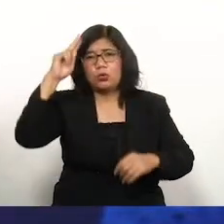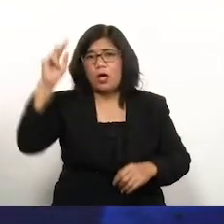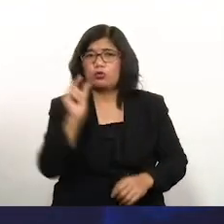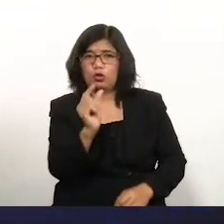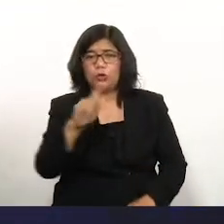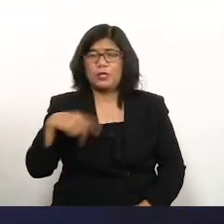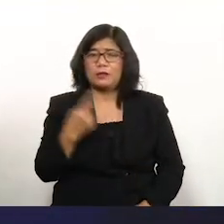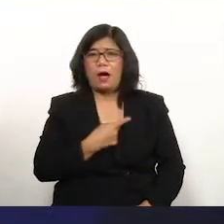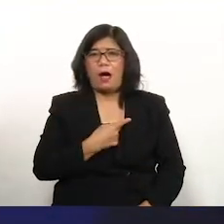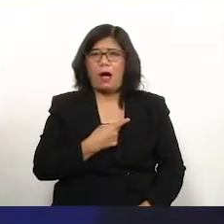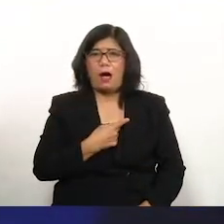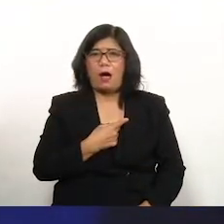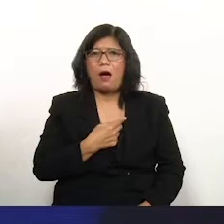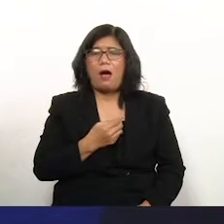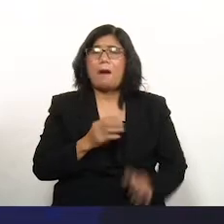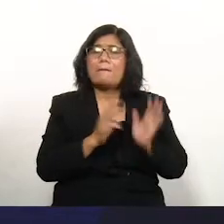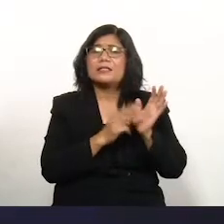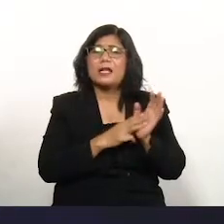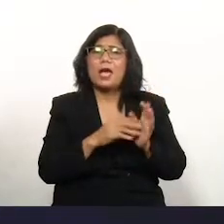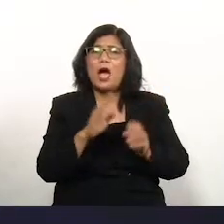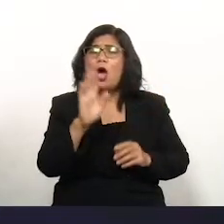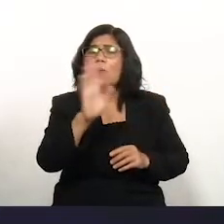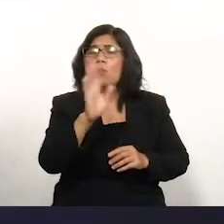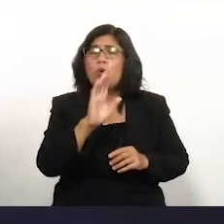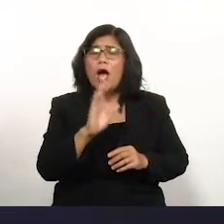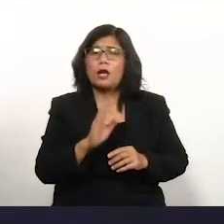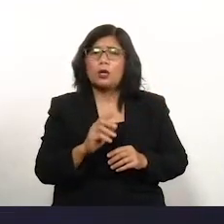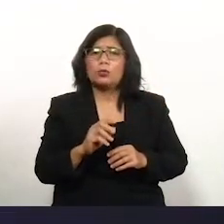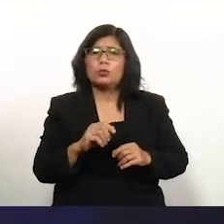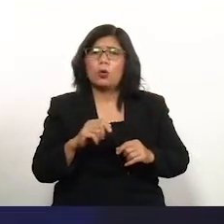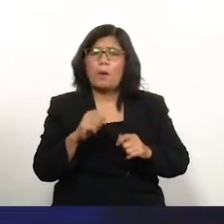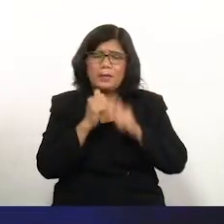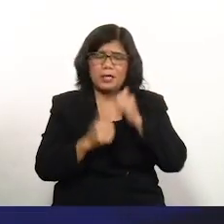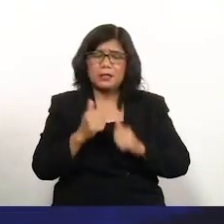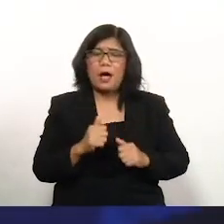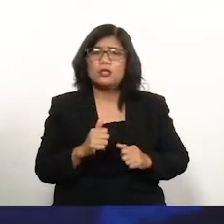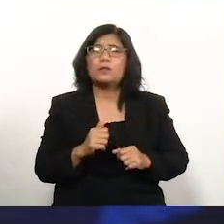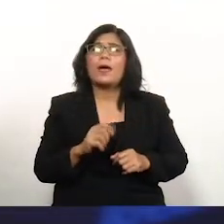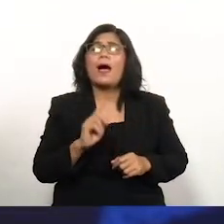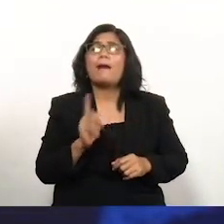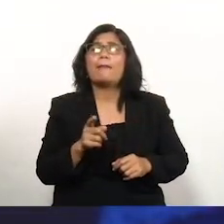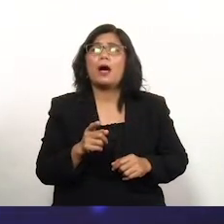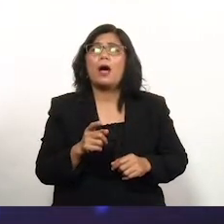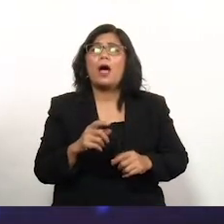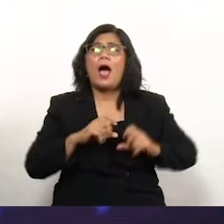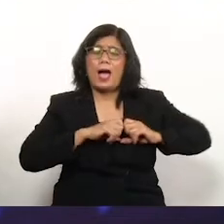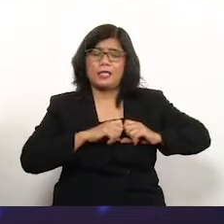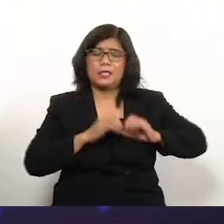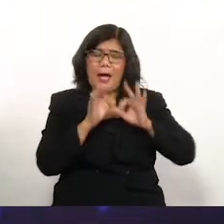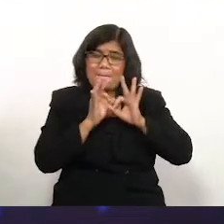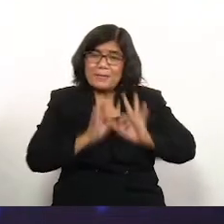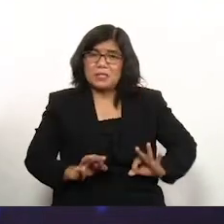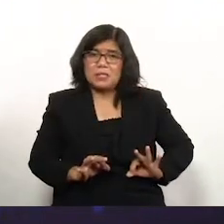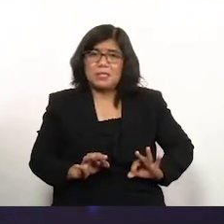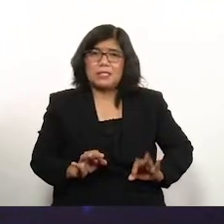Hai persoalannya bukan supaya kita menderita persoalannya supaya hatimu bersih dan otakmu bersih itu yang benar-benar Hai tapi